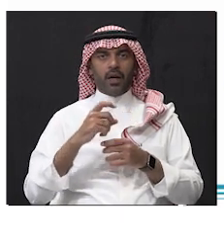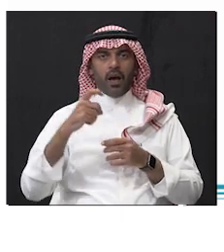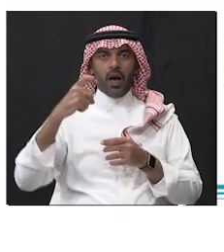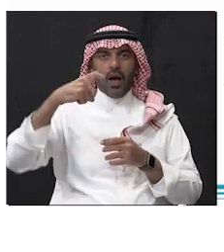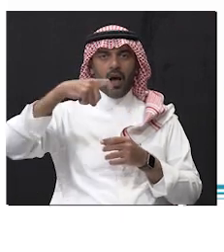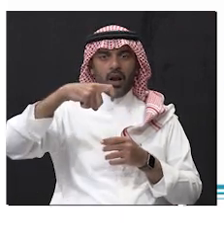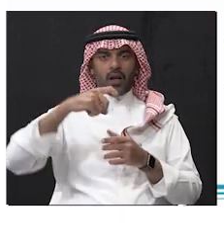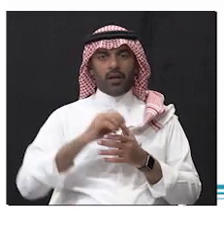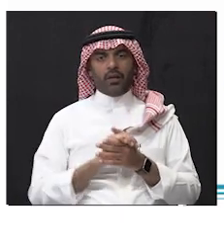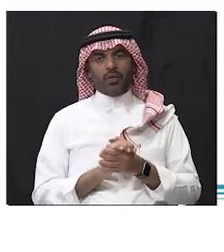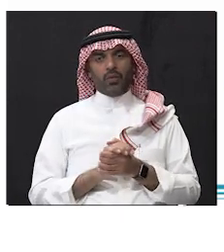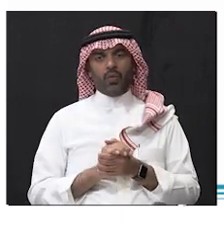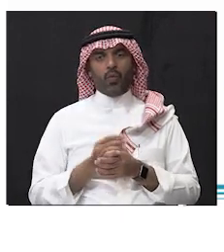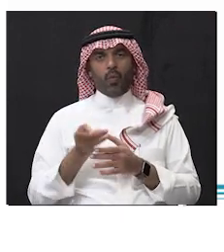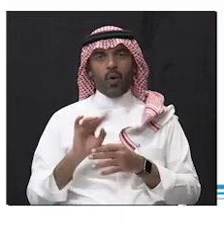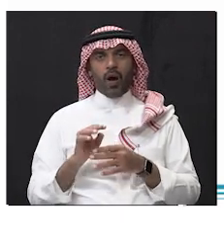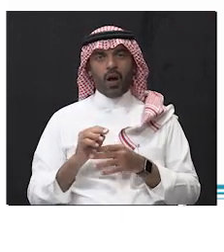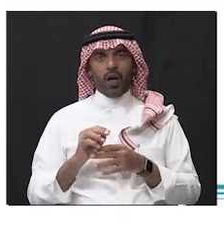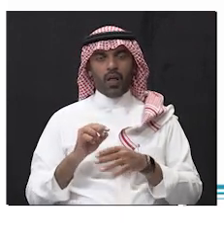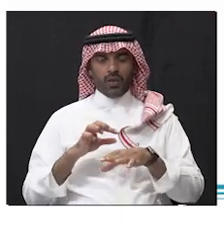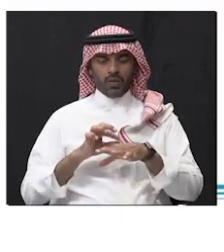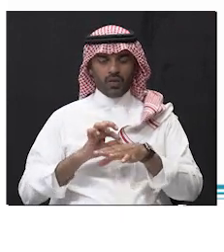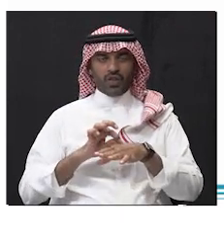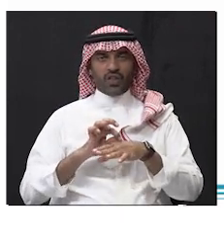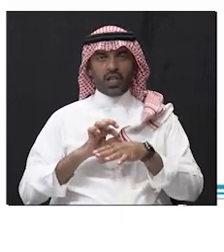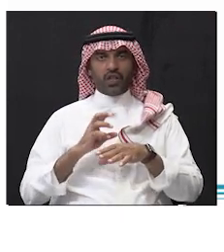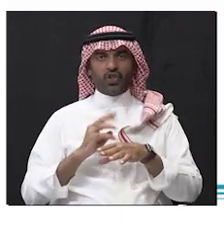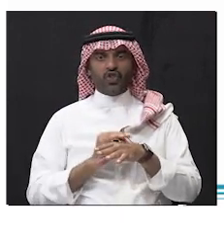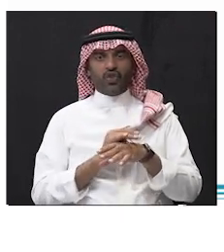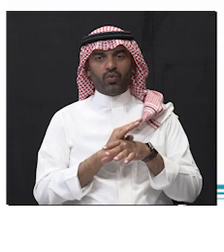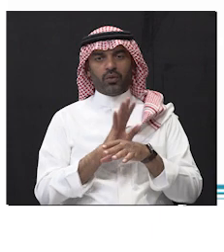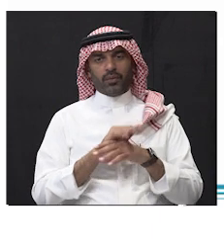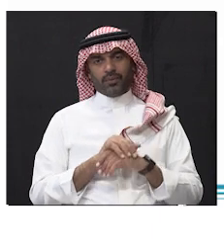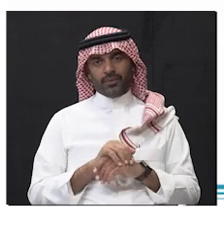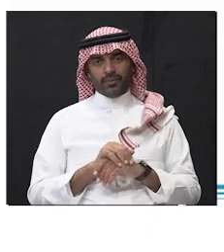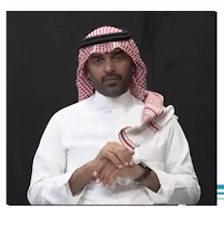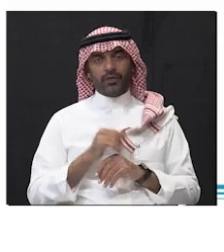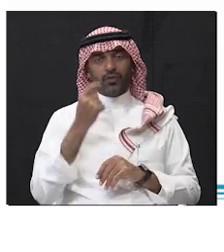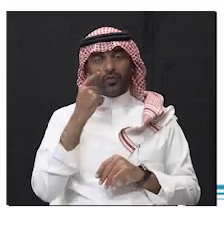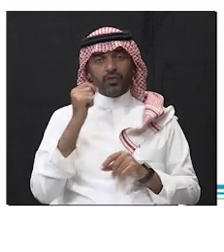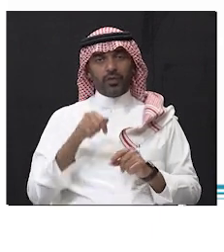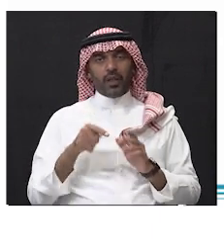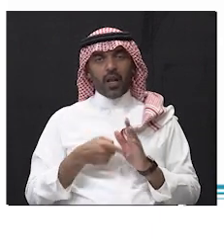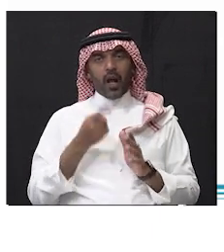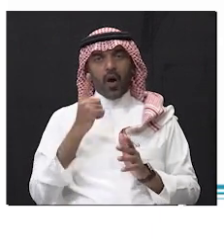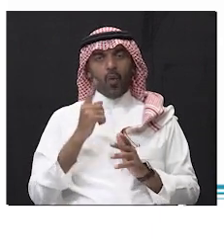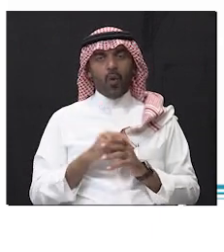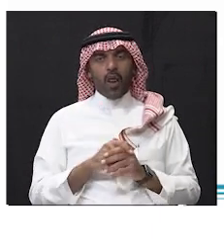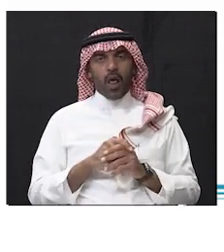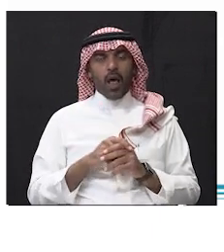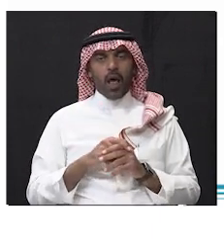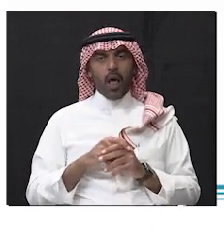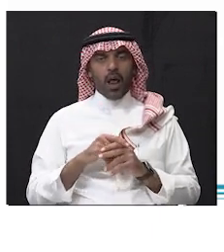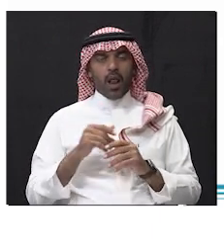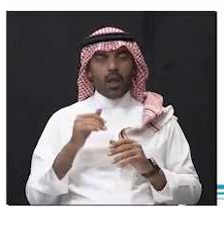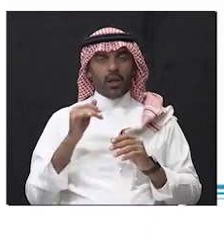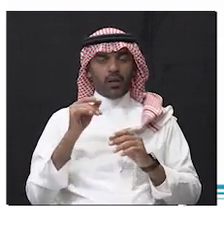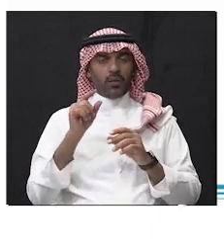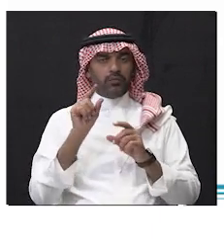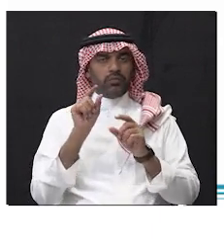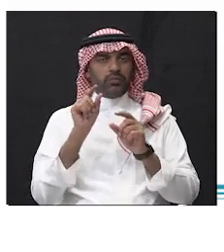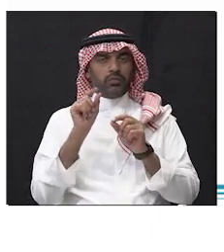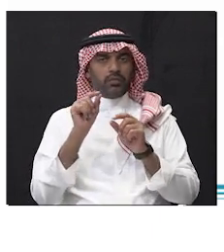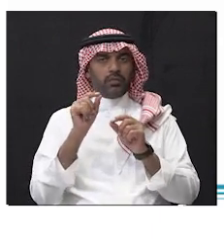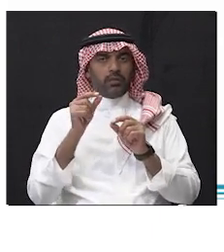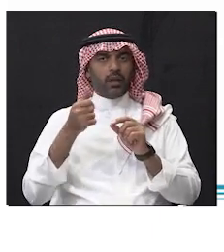شوكيات الجلد. نبدأ بسم الله. ما هي خصائص الحيوانات المشتركة بينها؟ ما